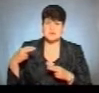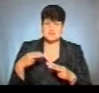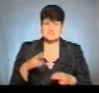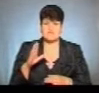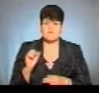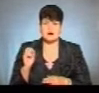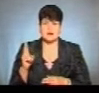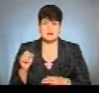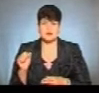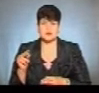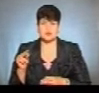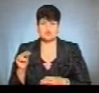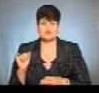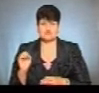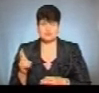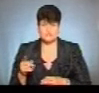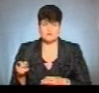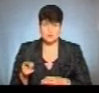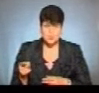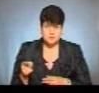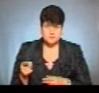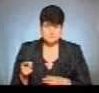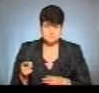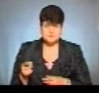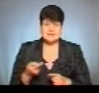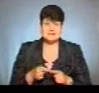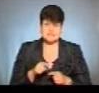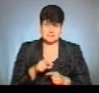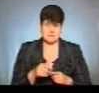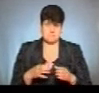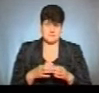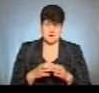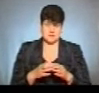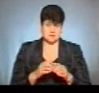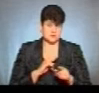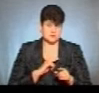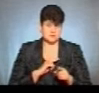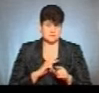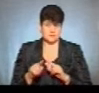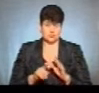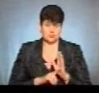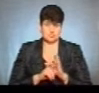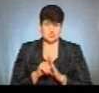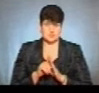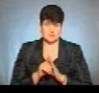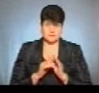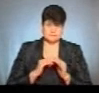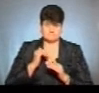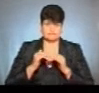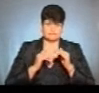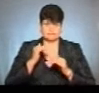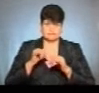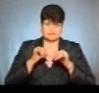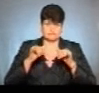як лідера цієї сили в Тернопіль, ця партія дуже стрімко ввірвалась в трійку